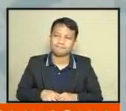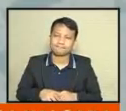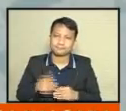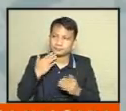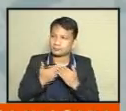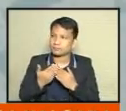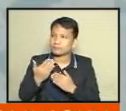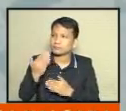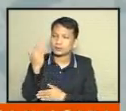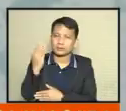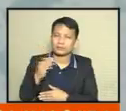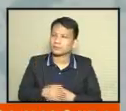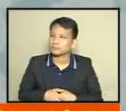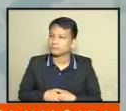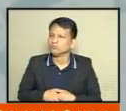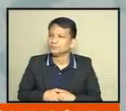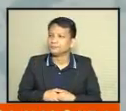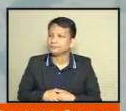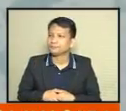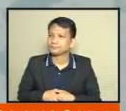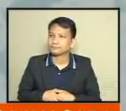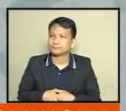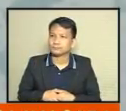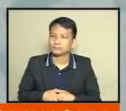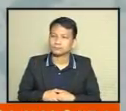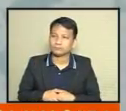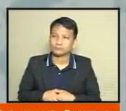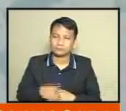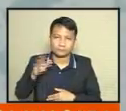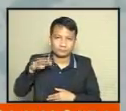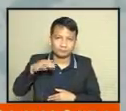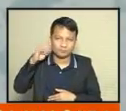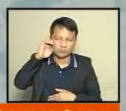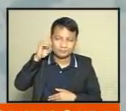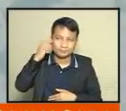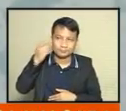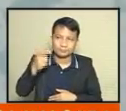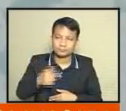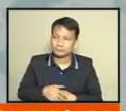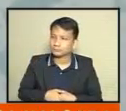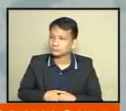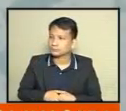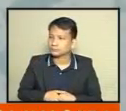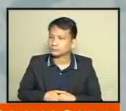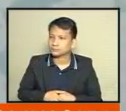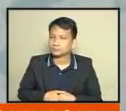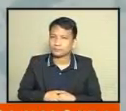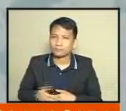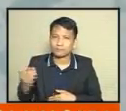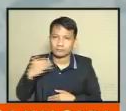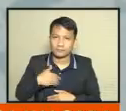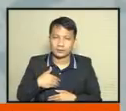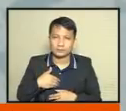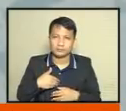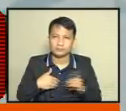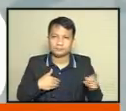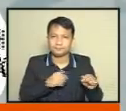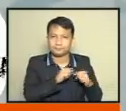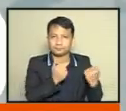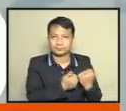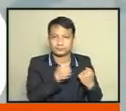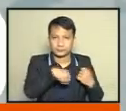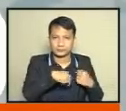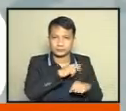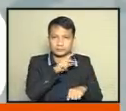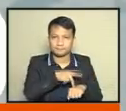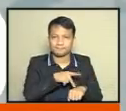Magandang tanghali po, Miss Bambi. Okay po, sir. Thank you, Ma'am Elma. Yes po. Nakarating na po sa inyo pong